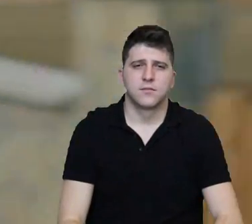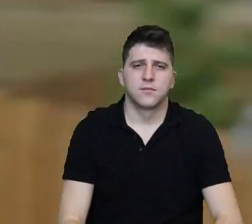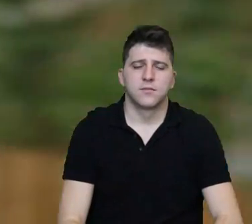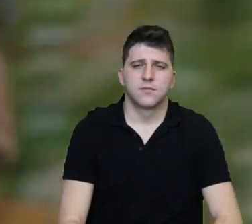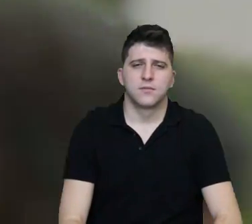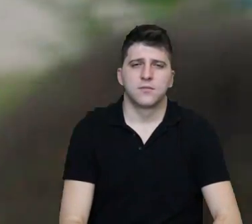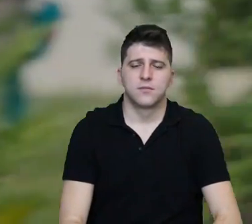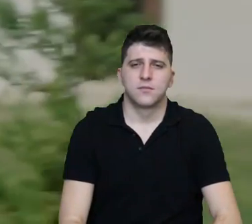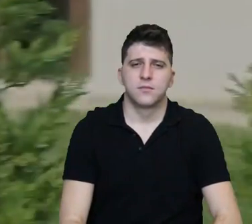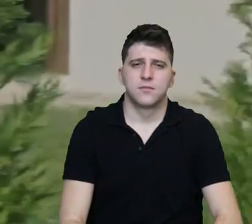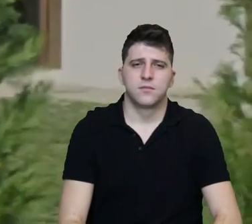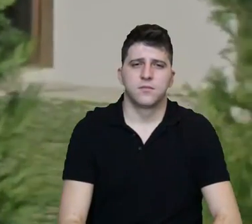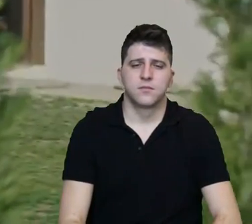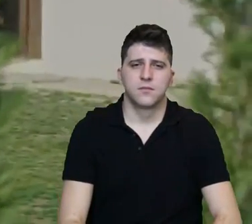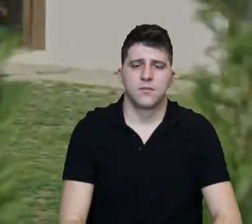Koştura koştura gitti.